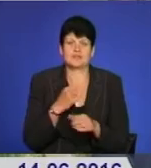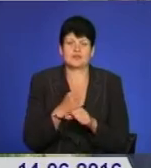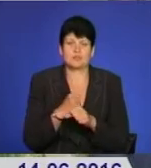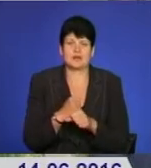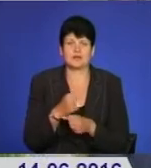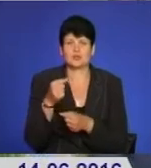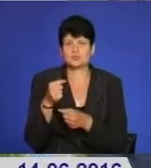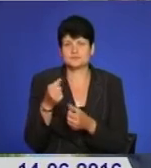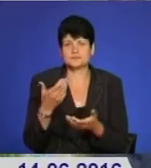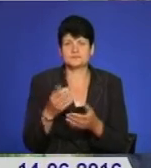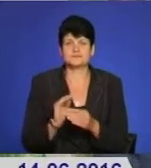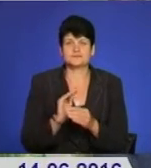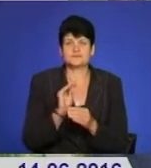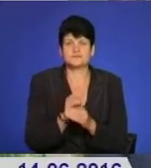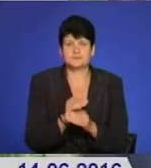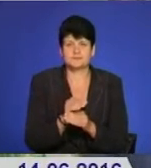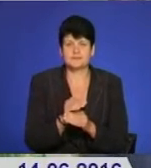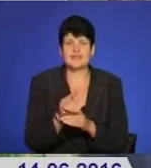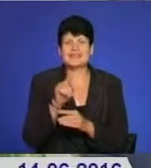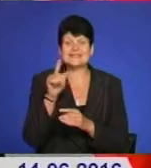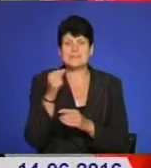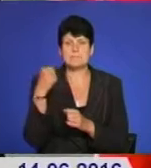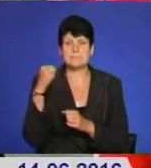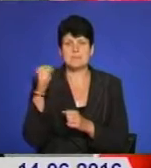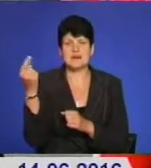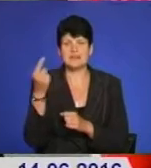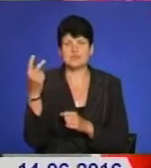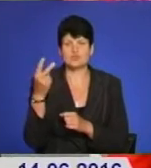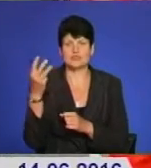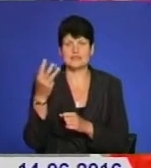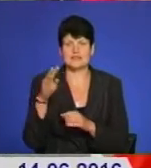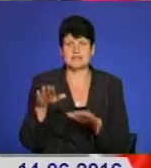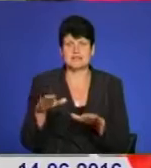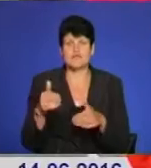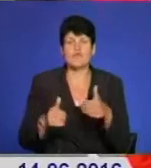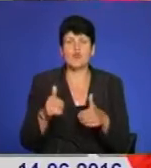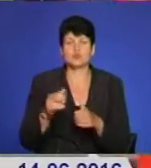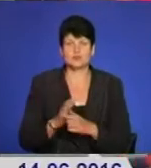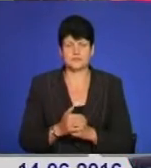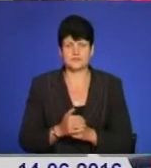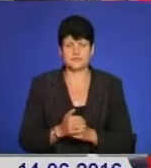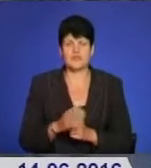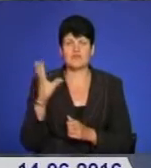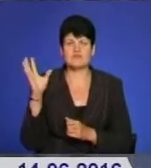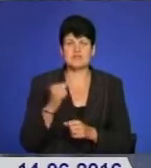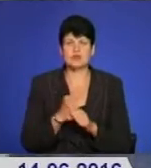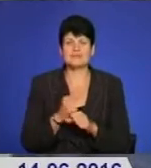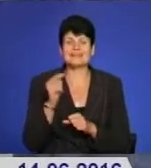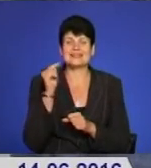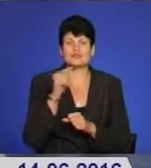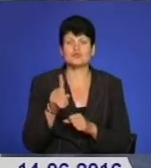кубки, значить, за переможець перше, друге, третє місце в конкурсі. Все робиться для того, щоб ми